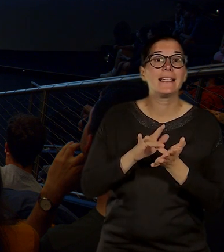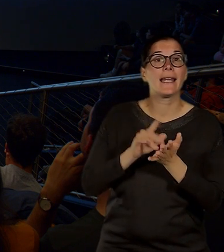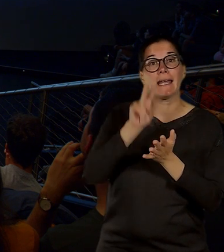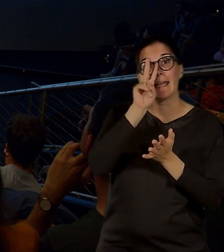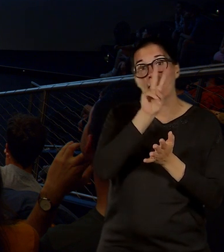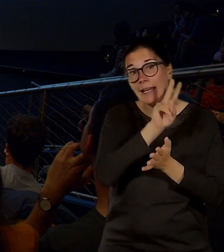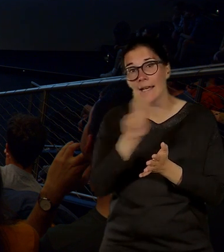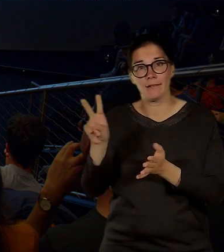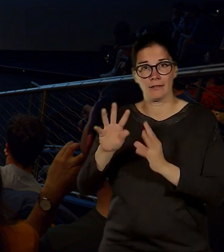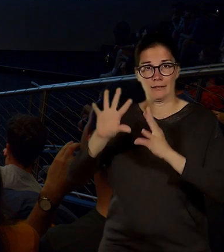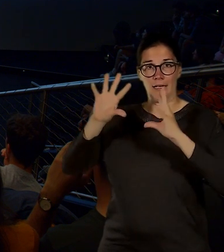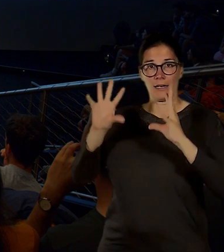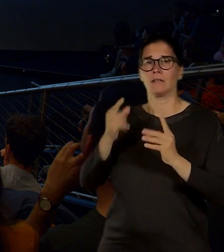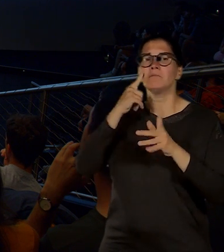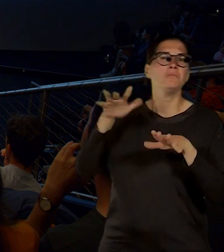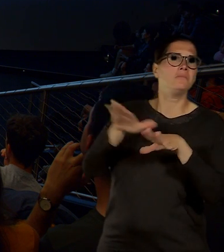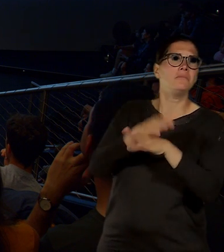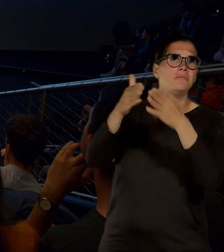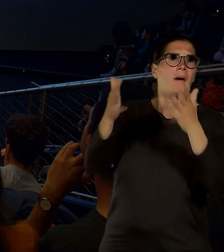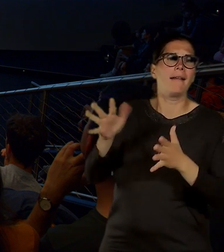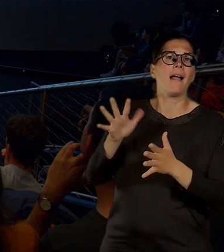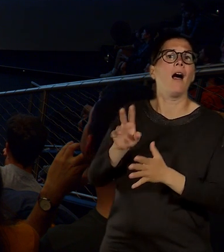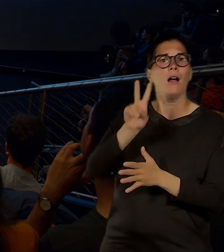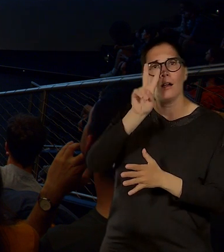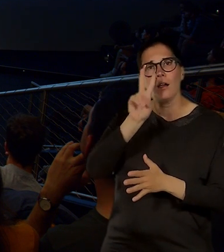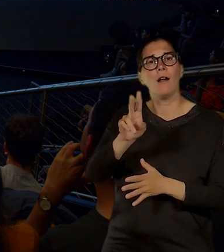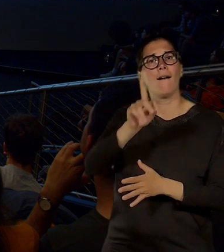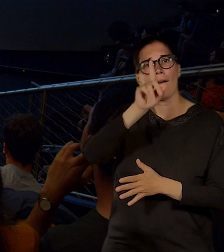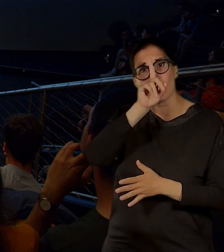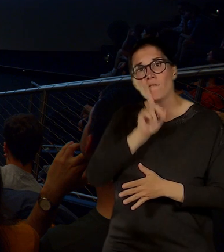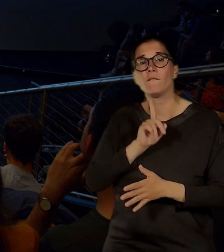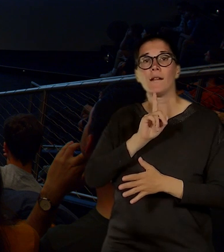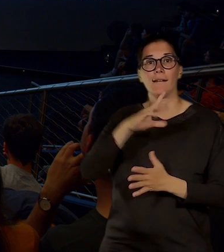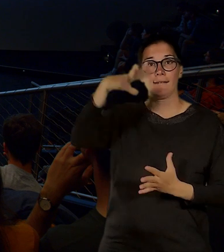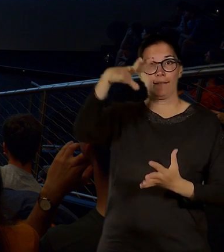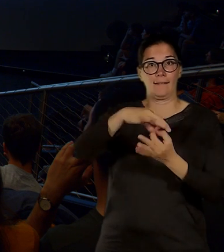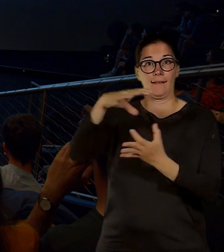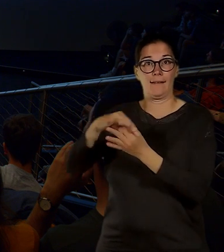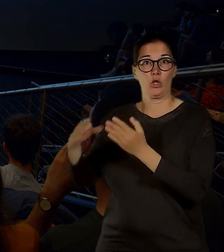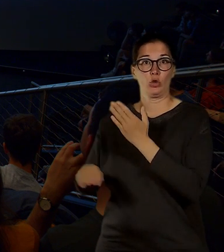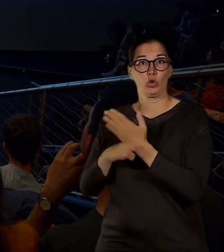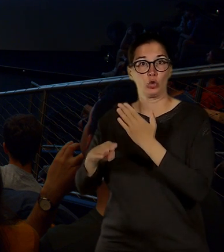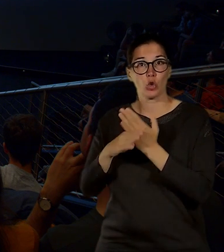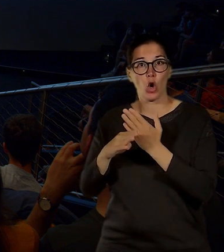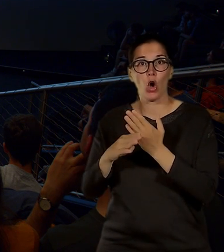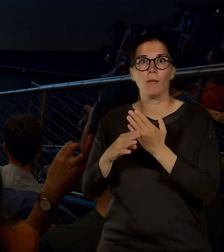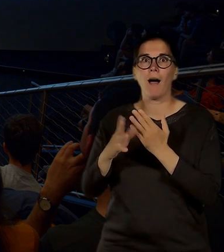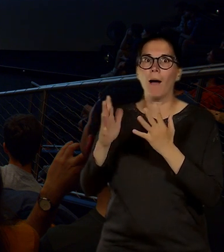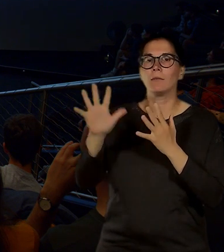architekturu Fantovy budovy, tak, abychom zvýraznili jednotlivé vlastně krajní věže a středovou